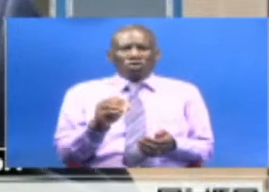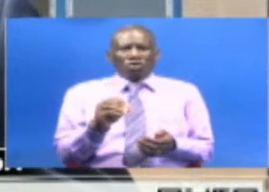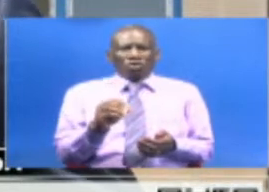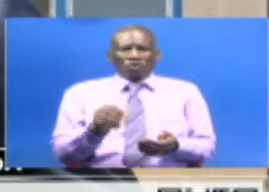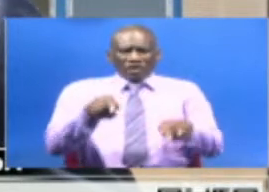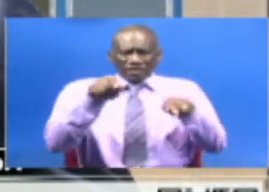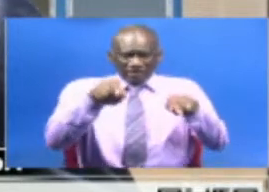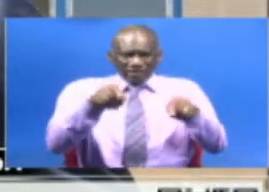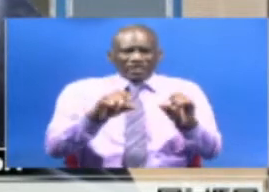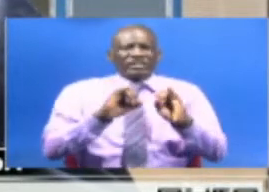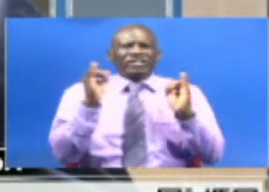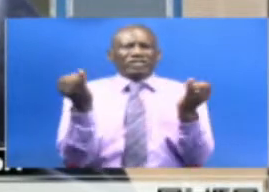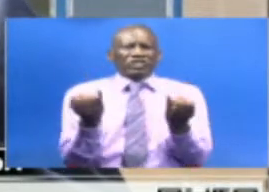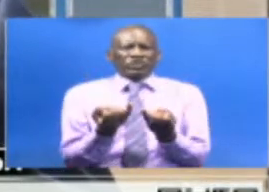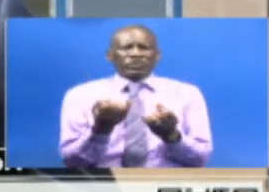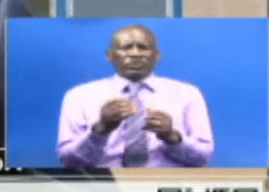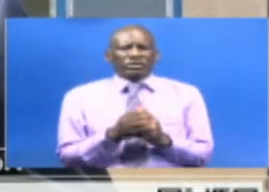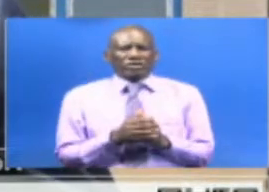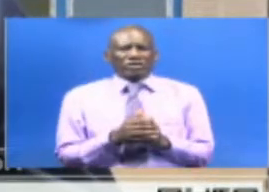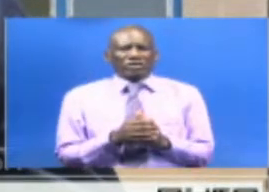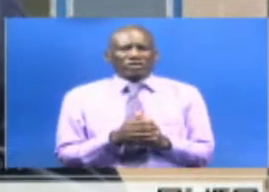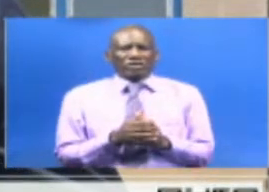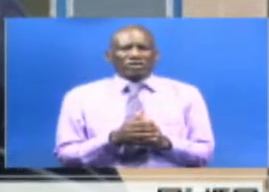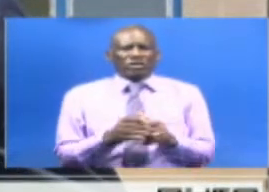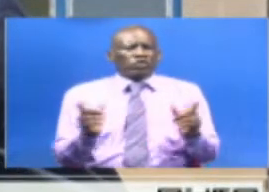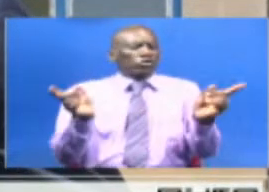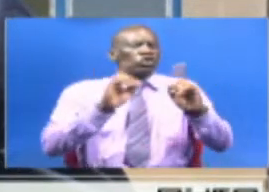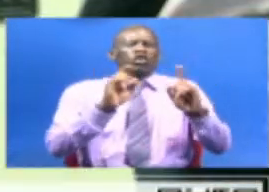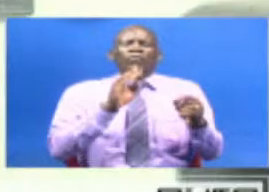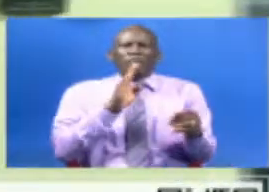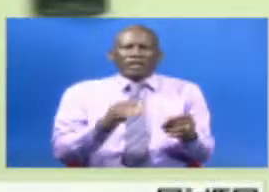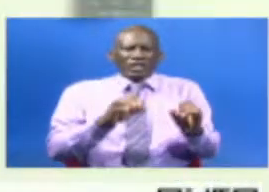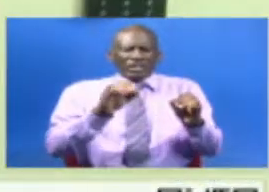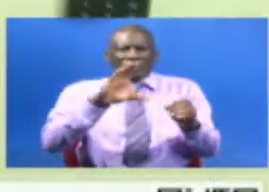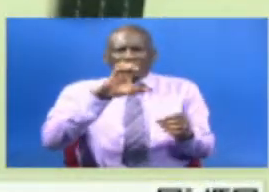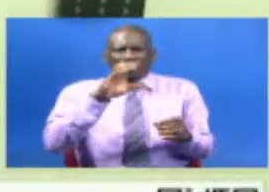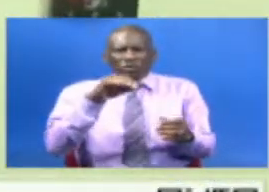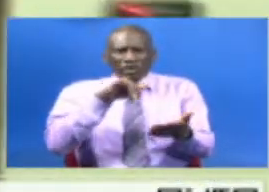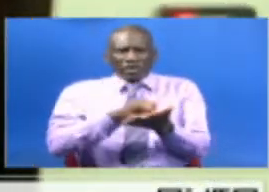in this institution is not supposed to be the one in that office.